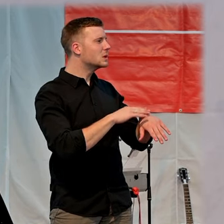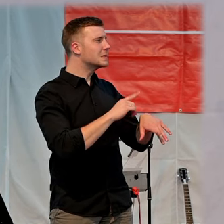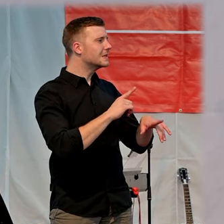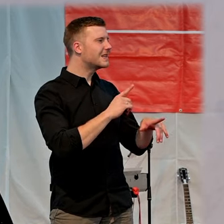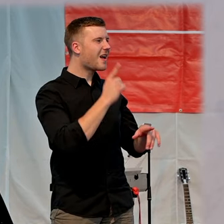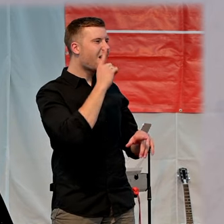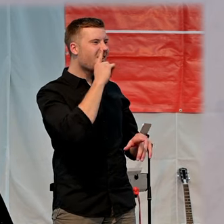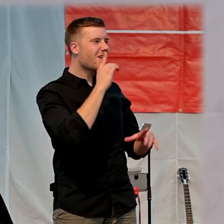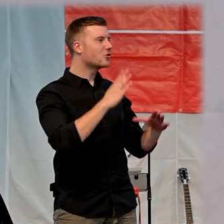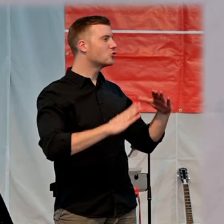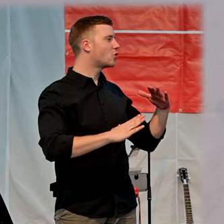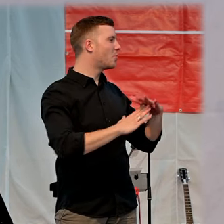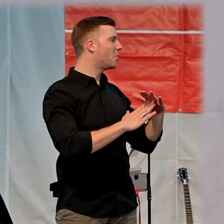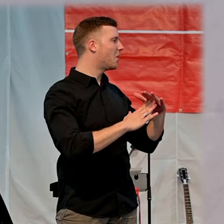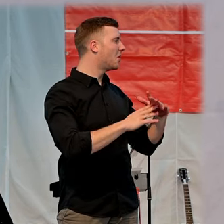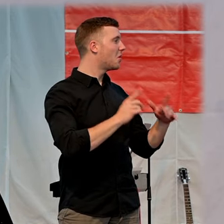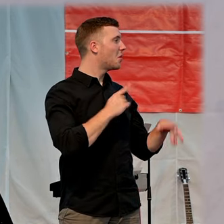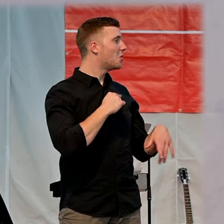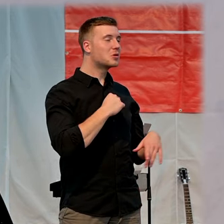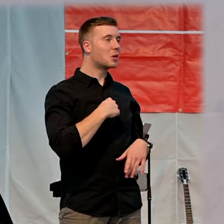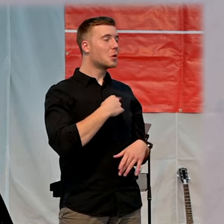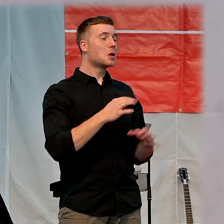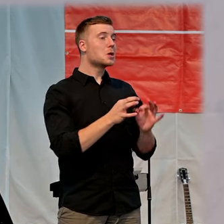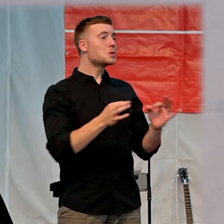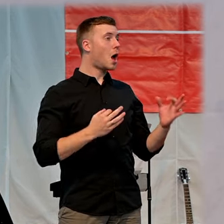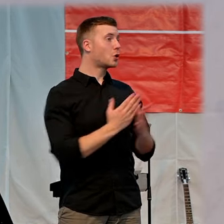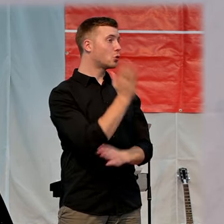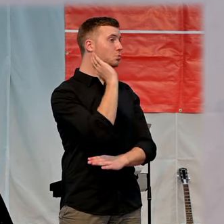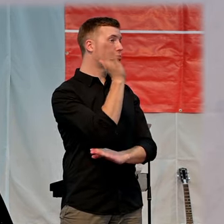Ich brauche sowas, sonst rede ich bis heute Nacht.